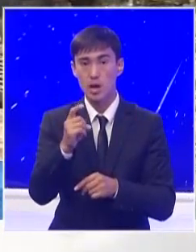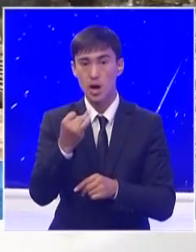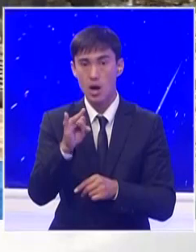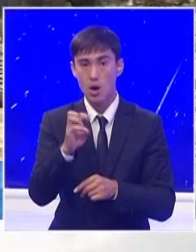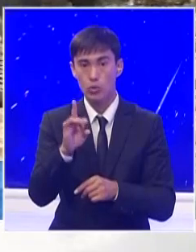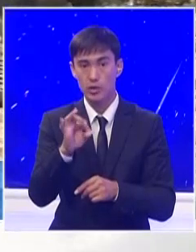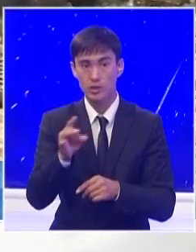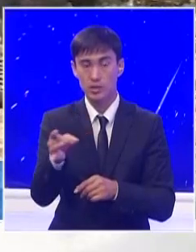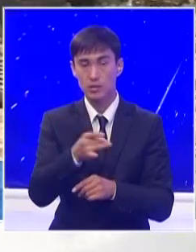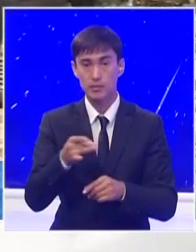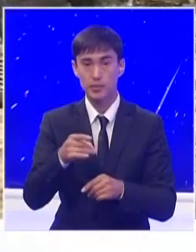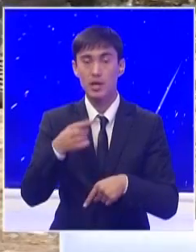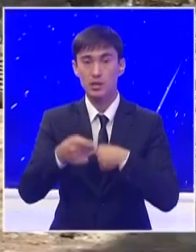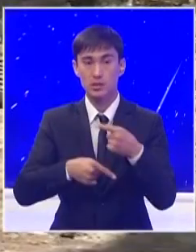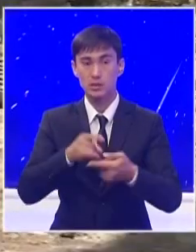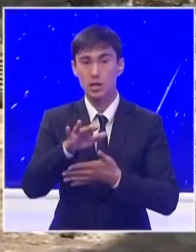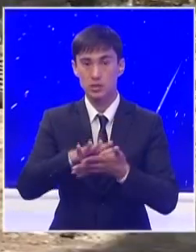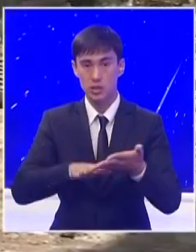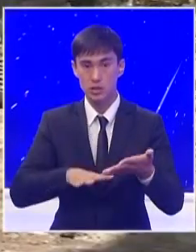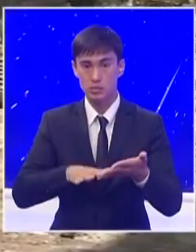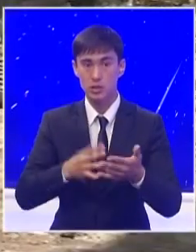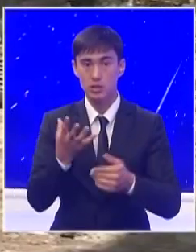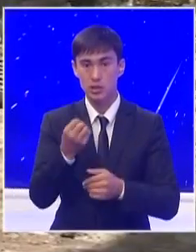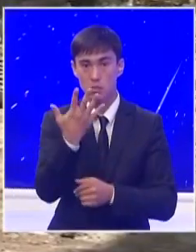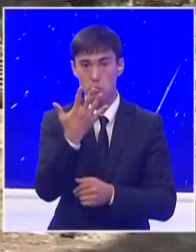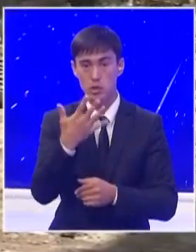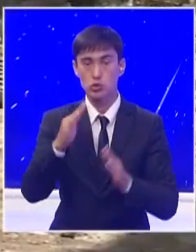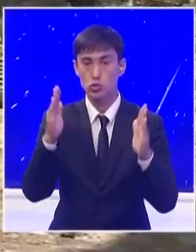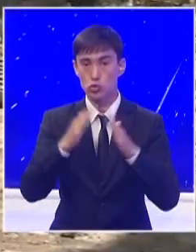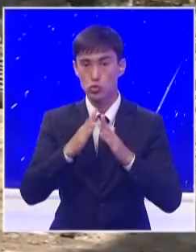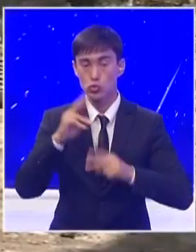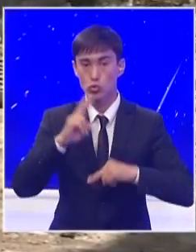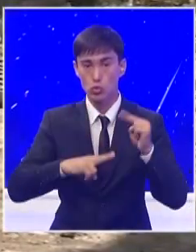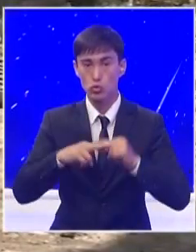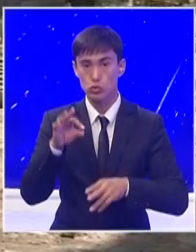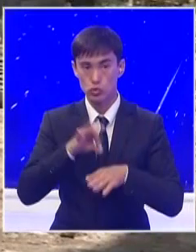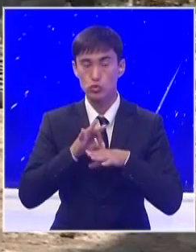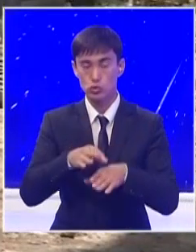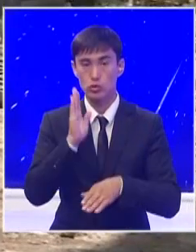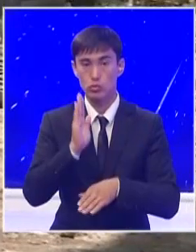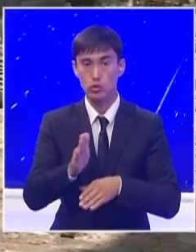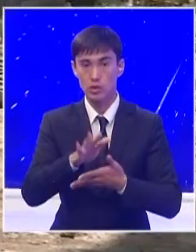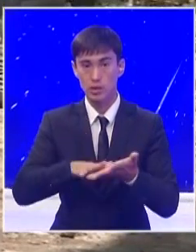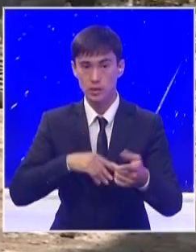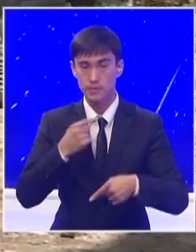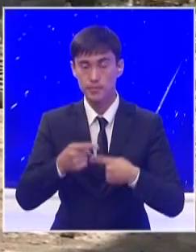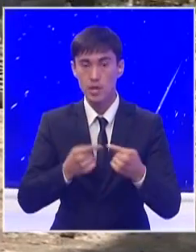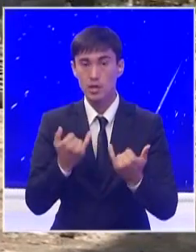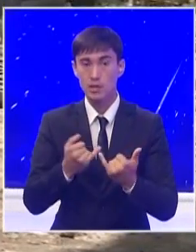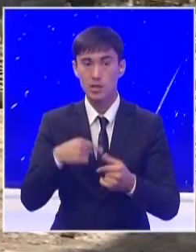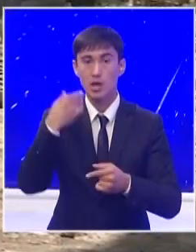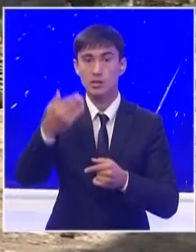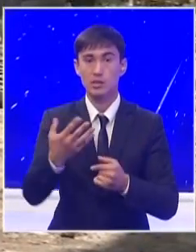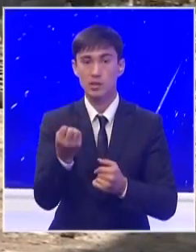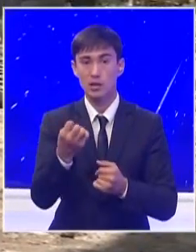Осы үйлердің артында тағы да жалғасымен тағы да 5 үйдің құрылысы жүргізілетін болады. Қазір бұның ар жағында